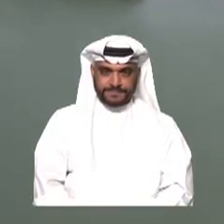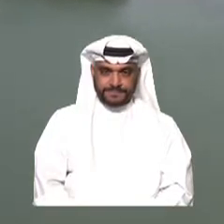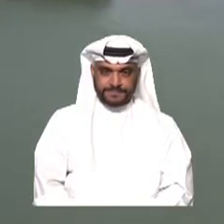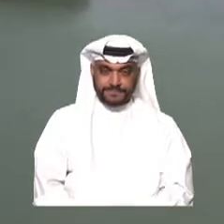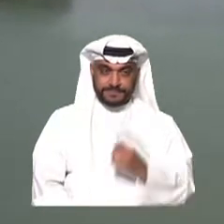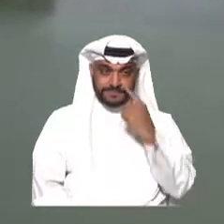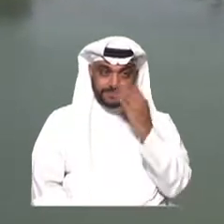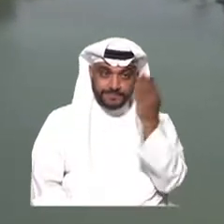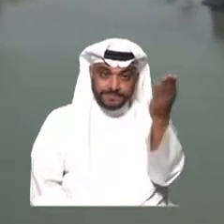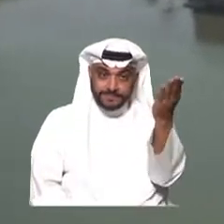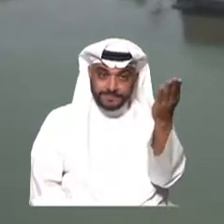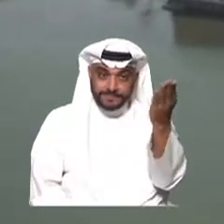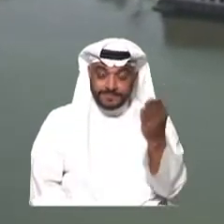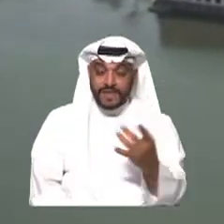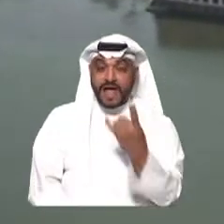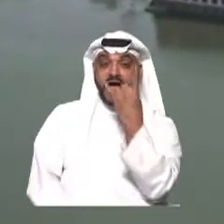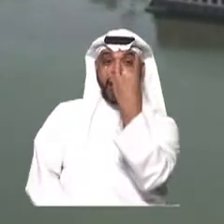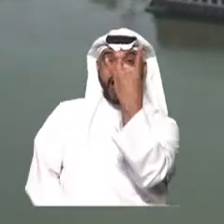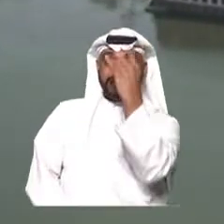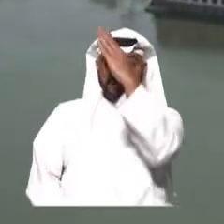في